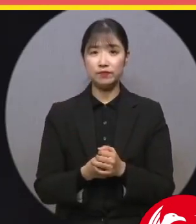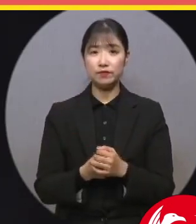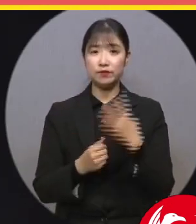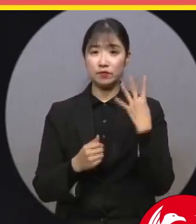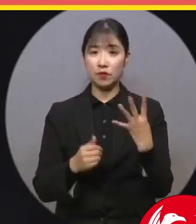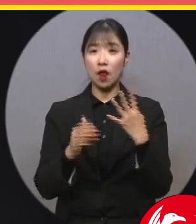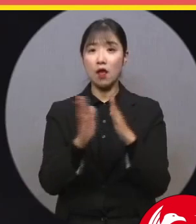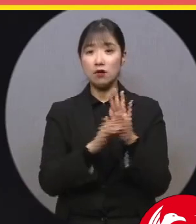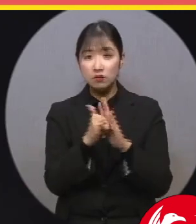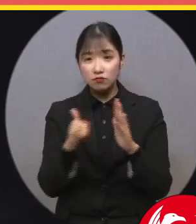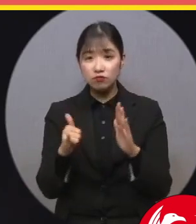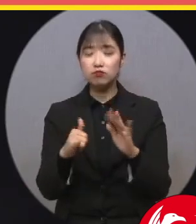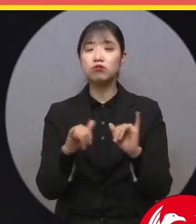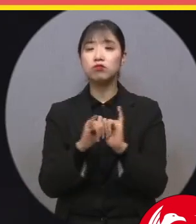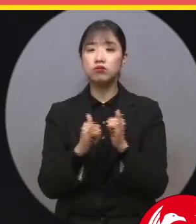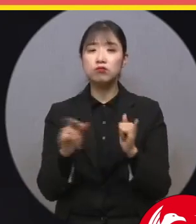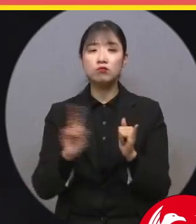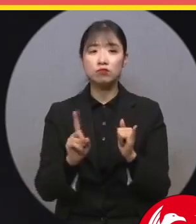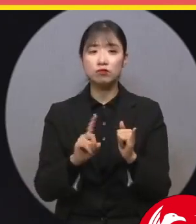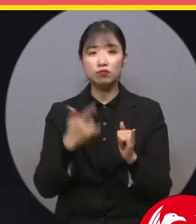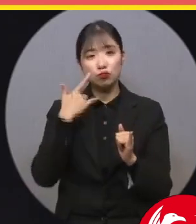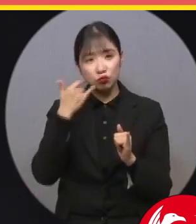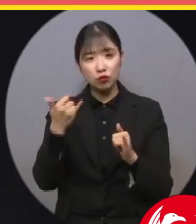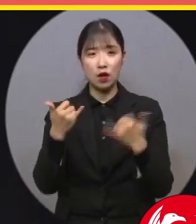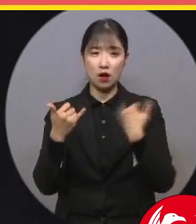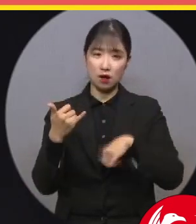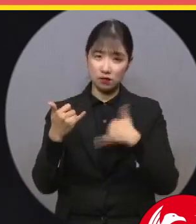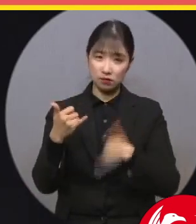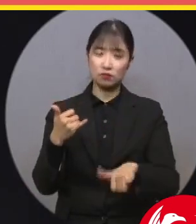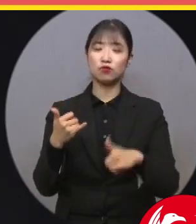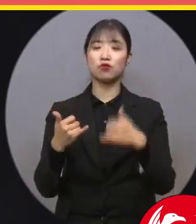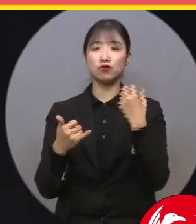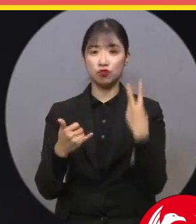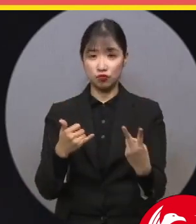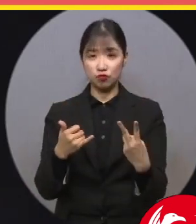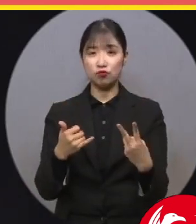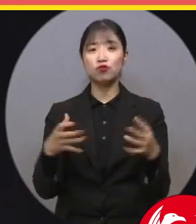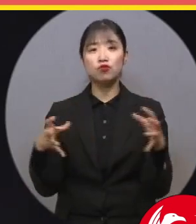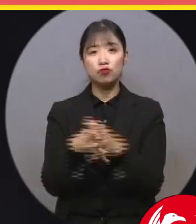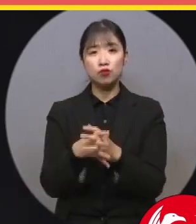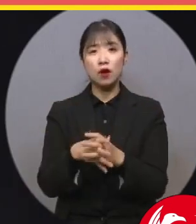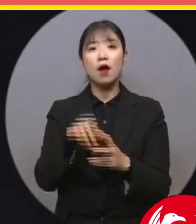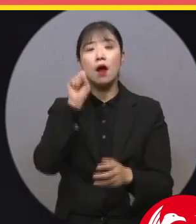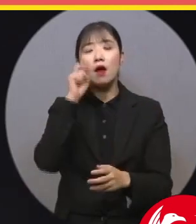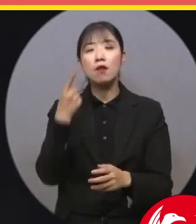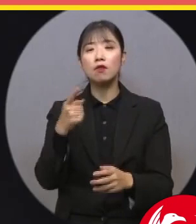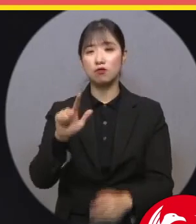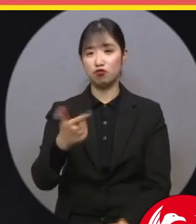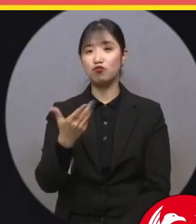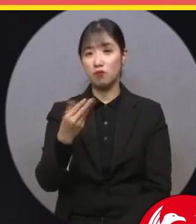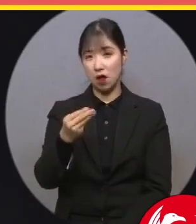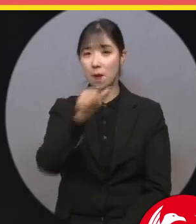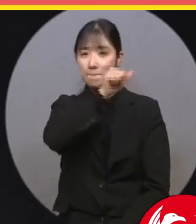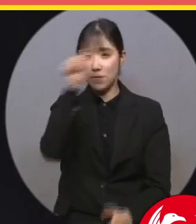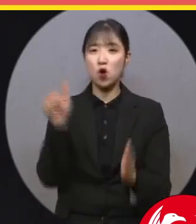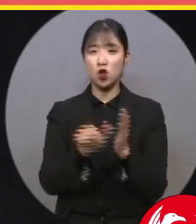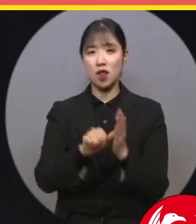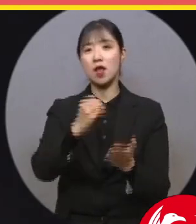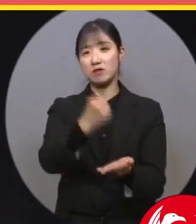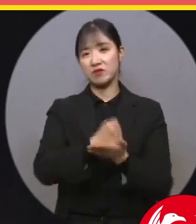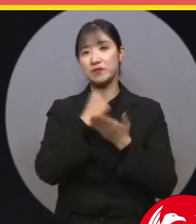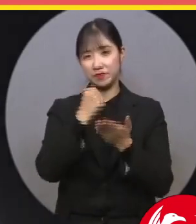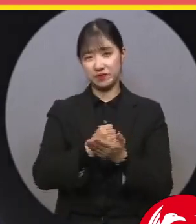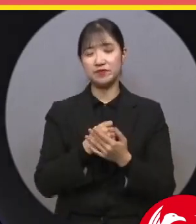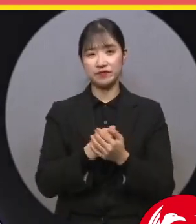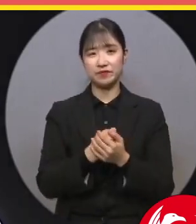네 식구 있는 사람들은 어머니 아버지까지 아들 딸 둘이 있는 사람은 한 달에 600만 원씩 평생 들어옵니다.